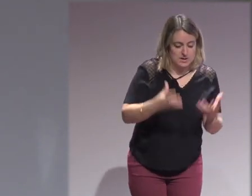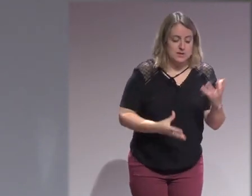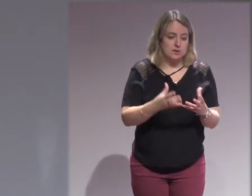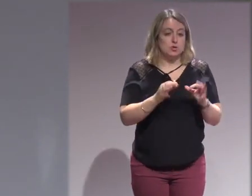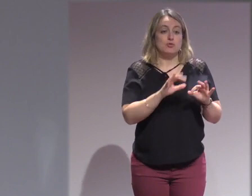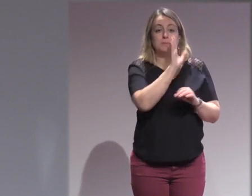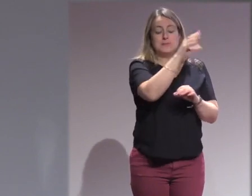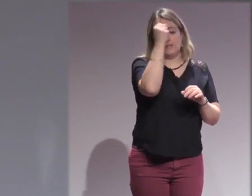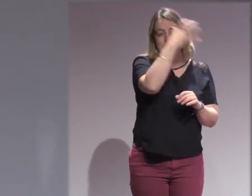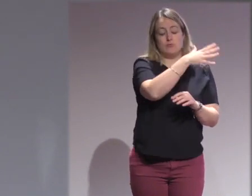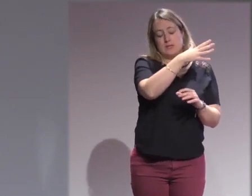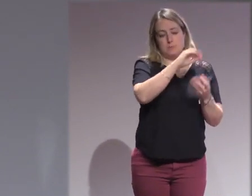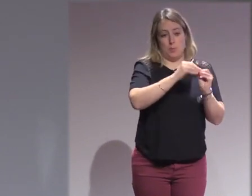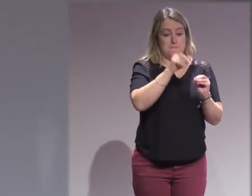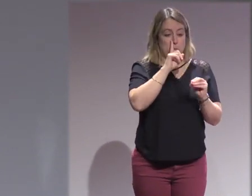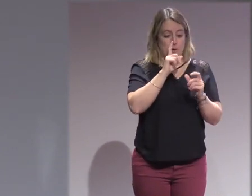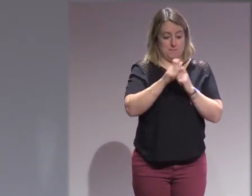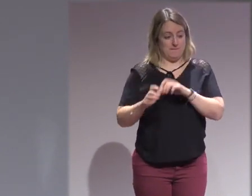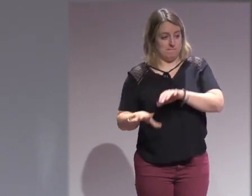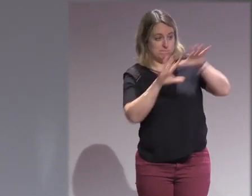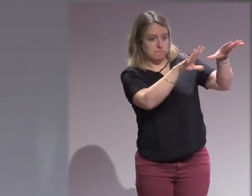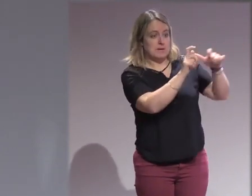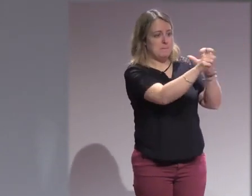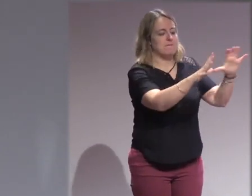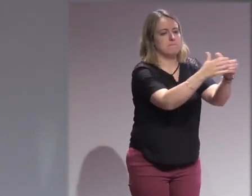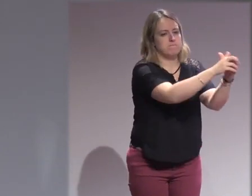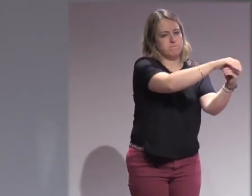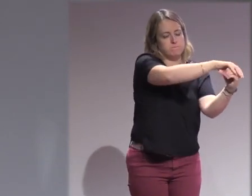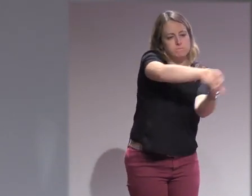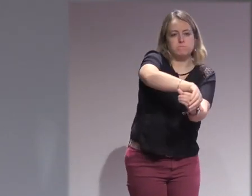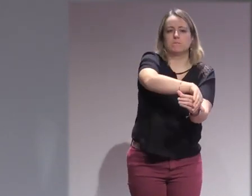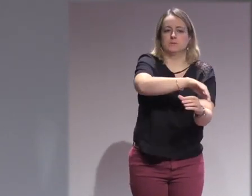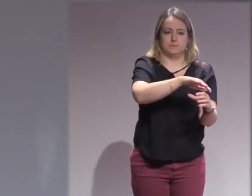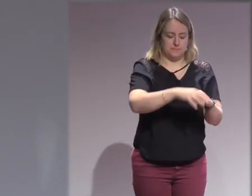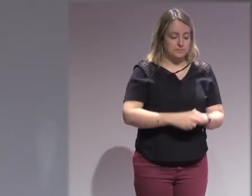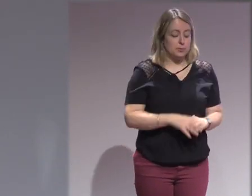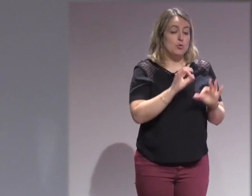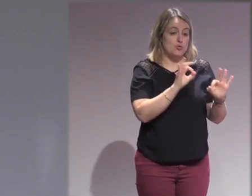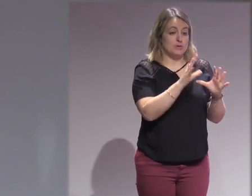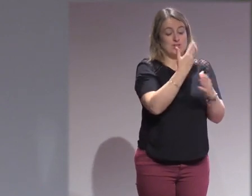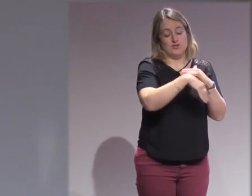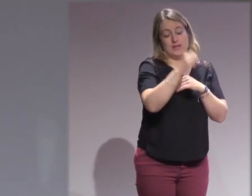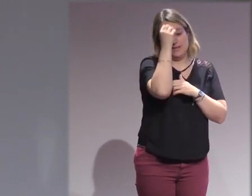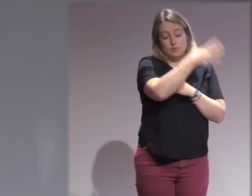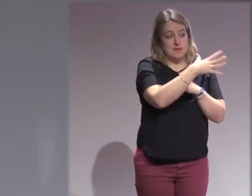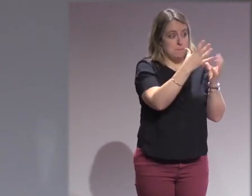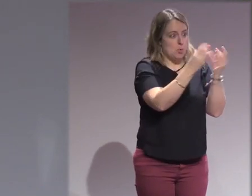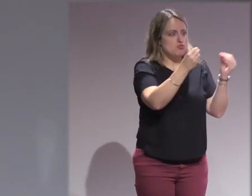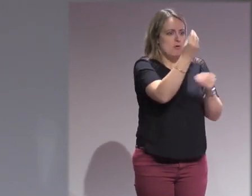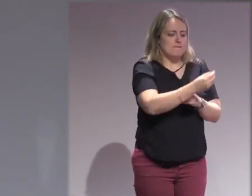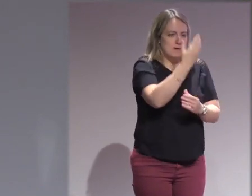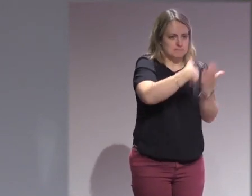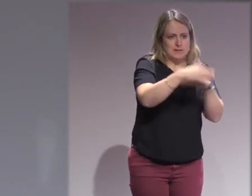pour les États-Unis, puisque c'est la ségrégation. Donc en fait, aux États-Unis, il n'y a pas une très grosse population d'enfants métis. Donc la solution qui est trouvée à ce